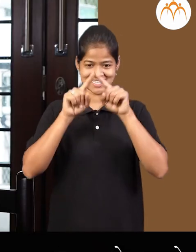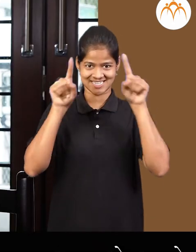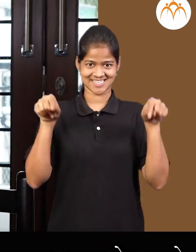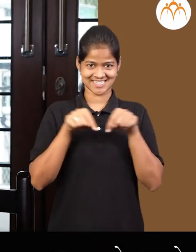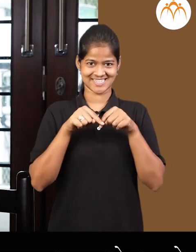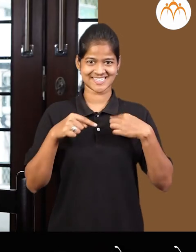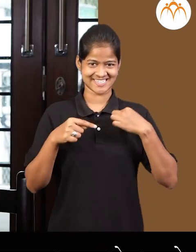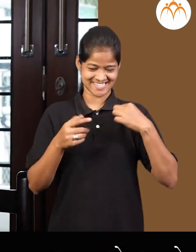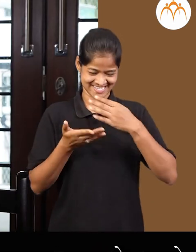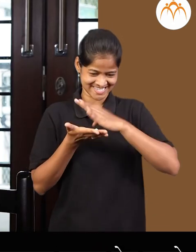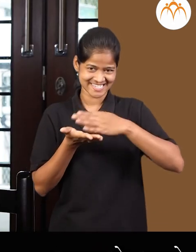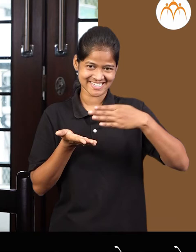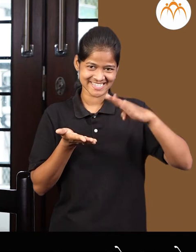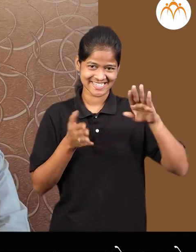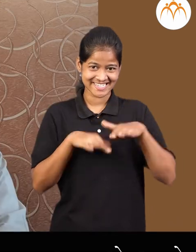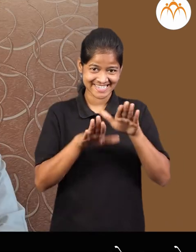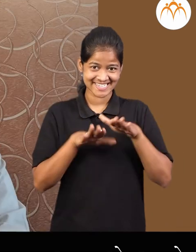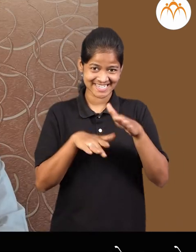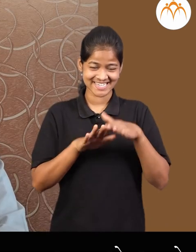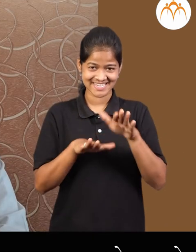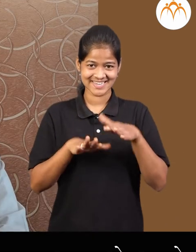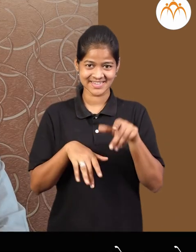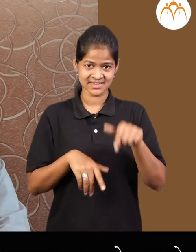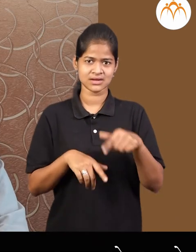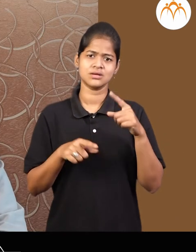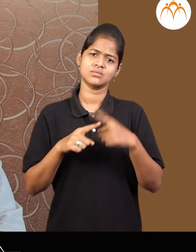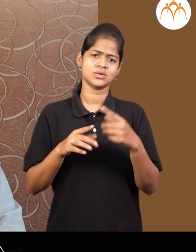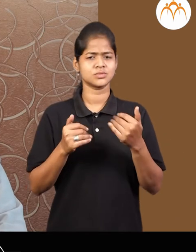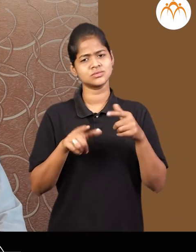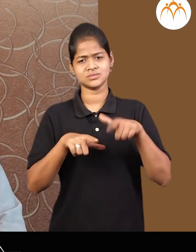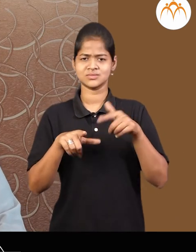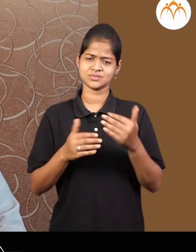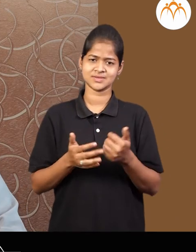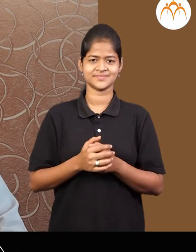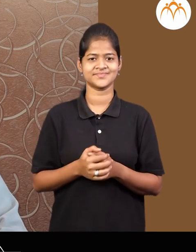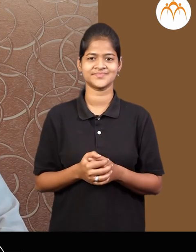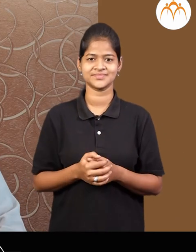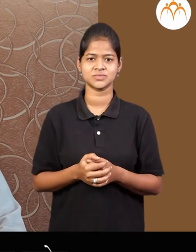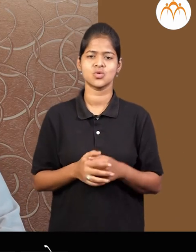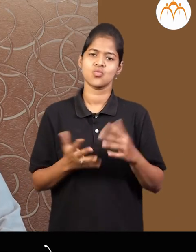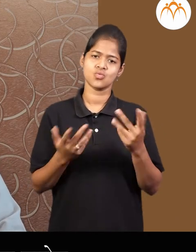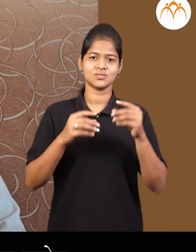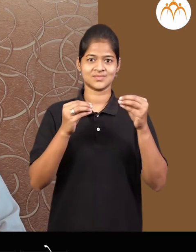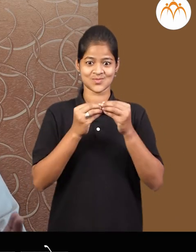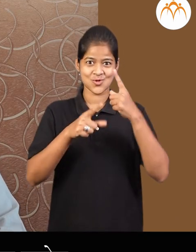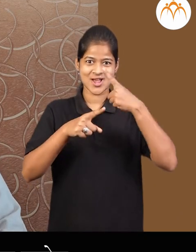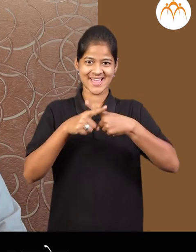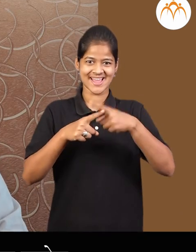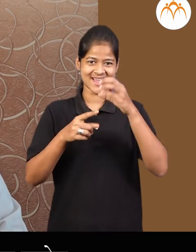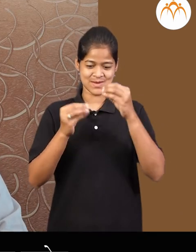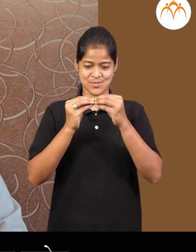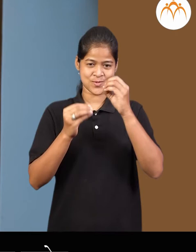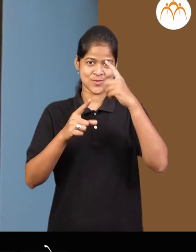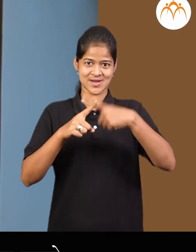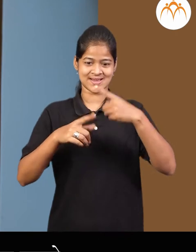काढून आपल्याला लागणाऱ्या एकूण लेसची लांबी आपल्याला काढता येऊ शकते. किंवा एखादा खोका असेल, त्याला बाजूनी किती लांब